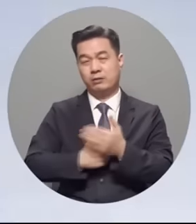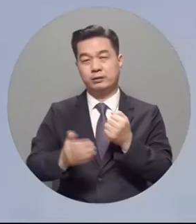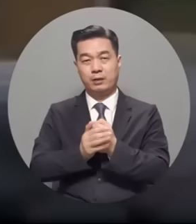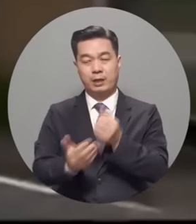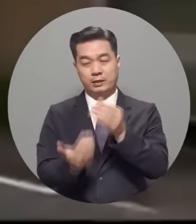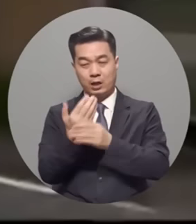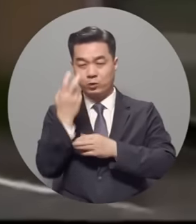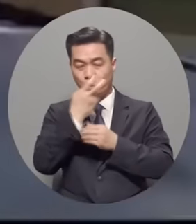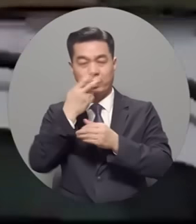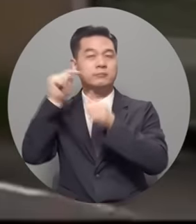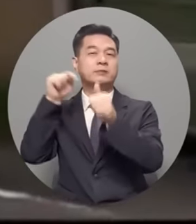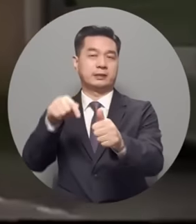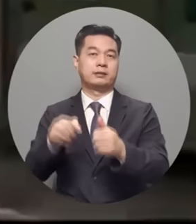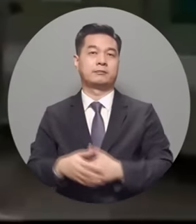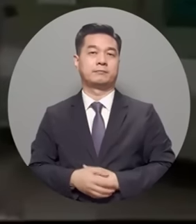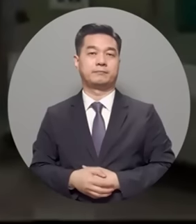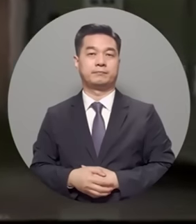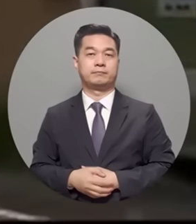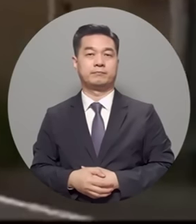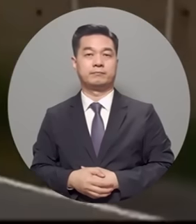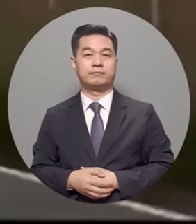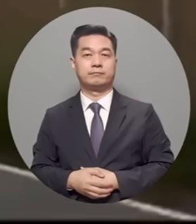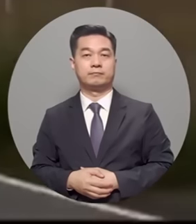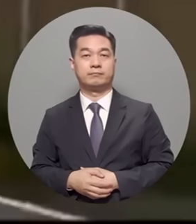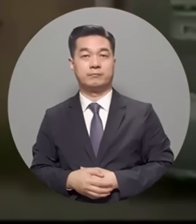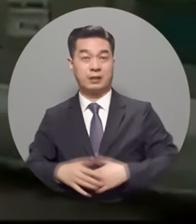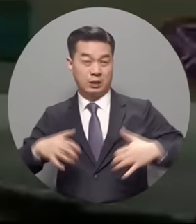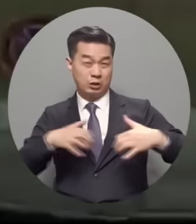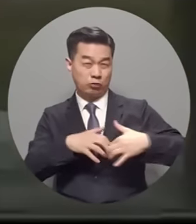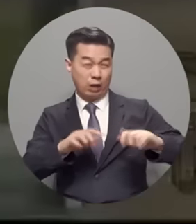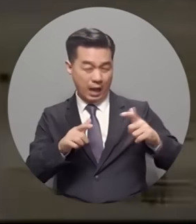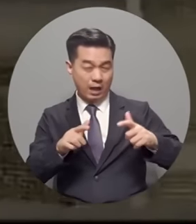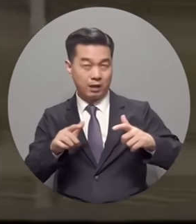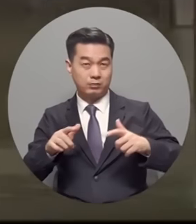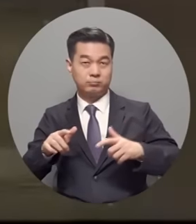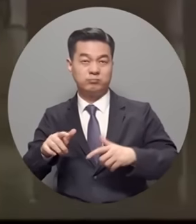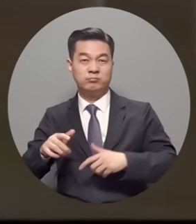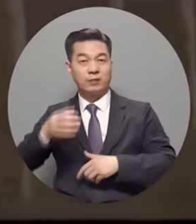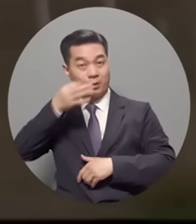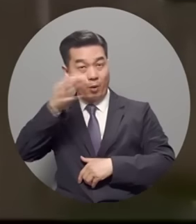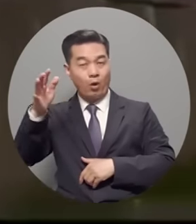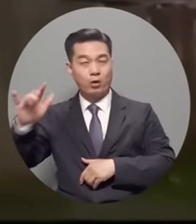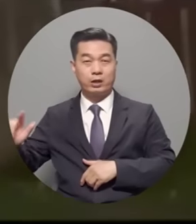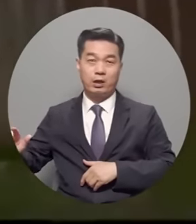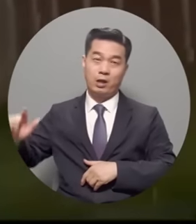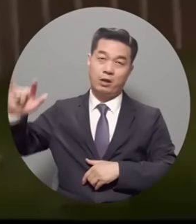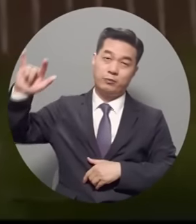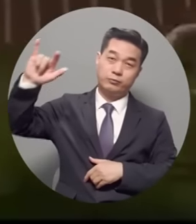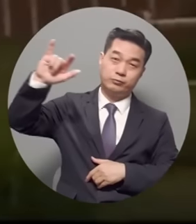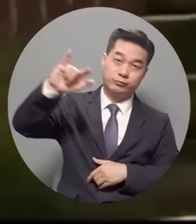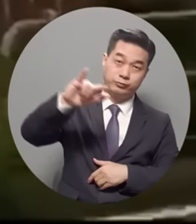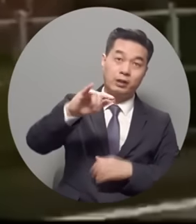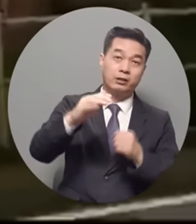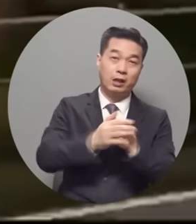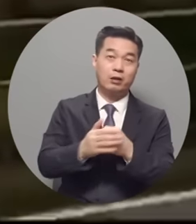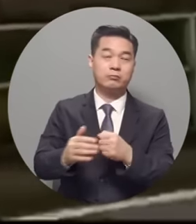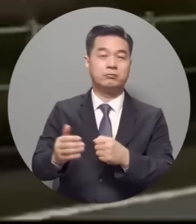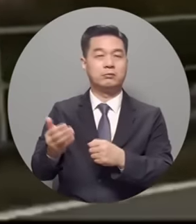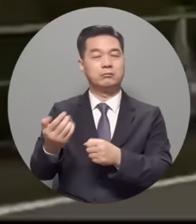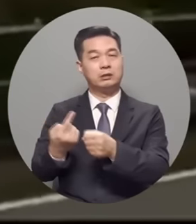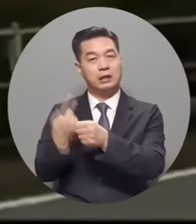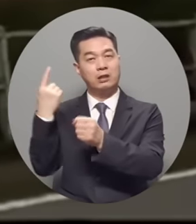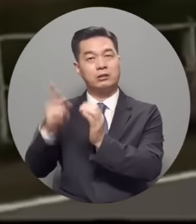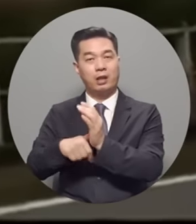지시했습니다. 전투가 아닌 쇼를 위해 동원된 군항공기의 사고 사례는 이뿐만이 아닙니다. 지난해